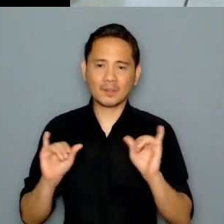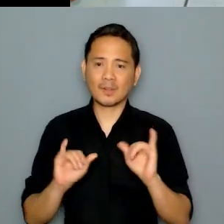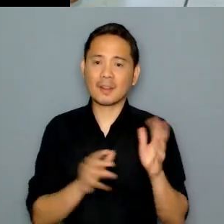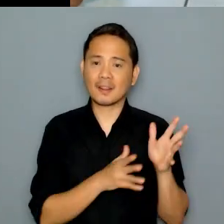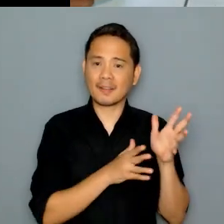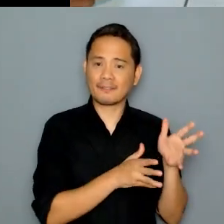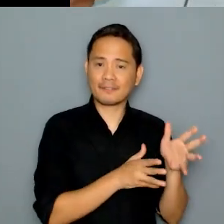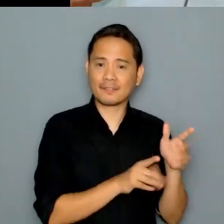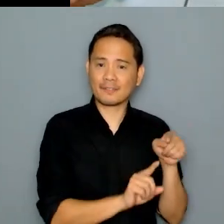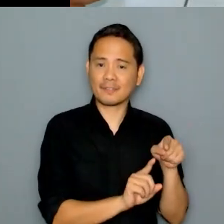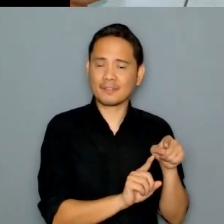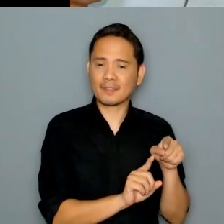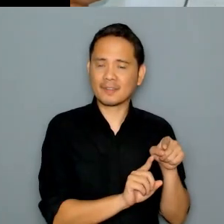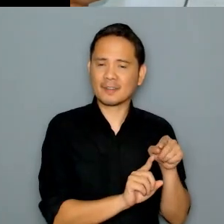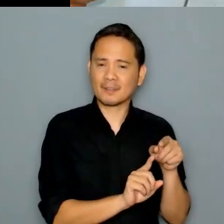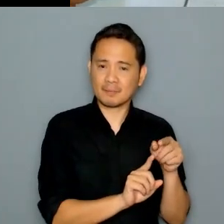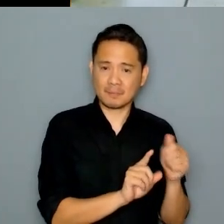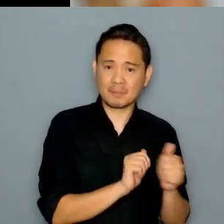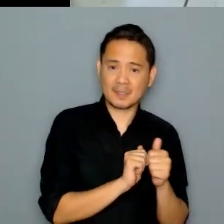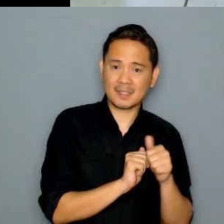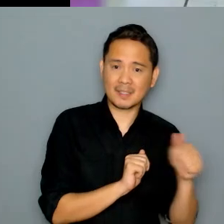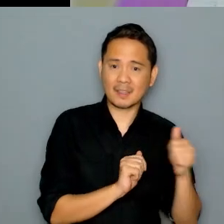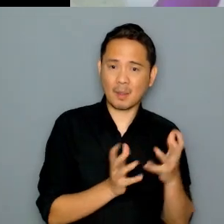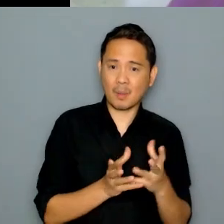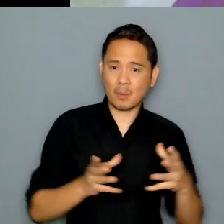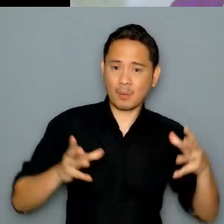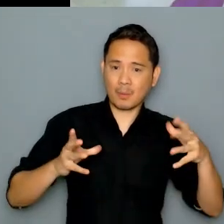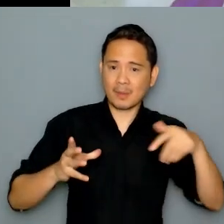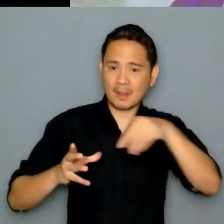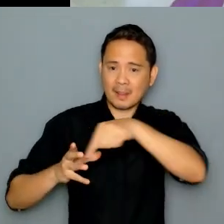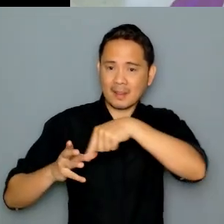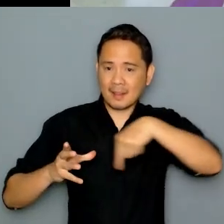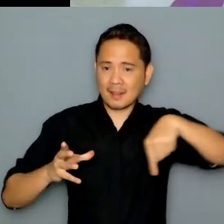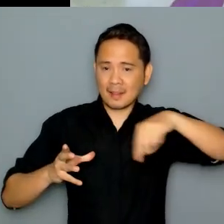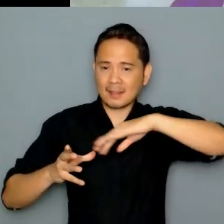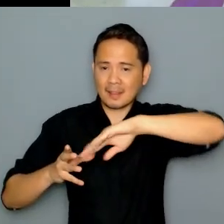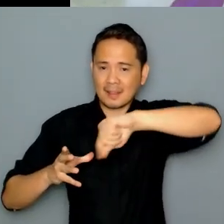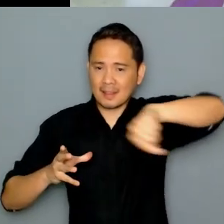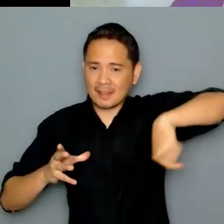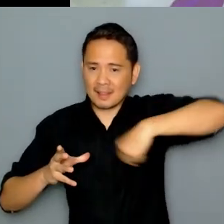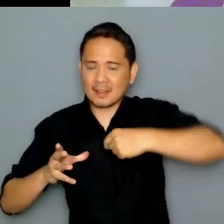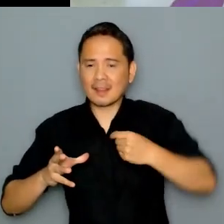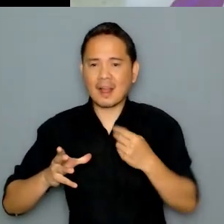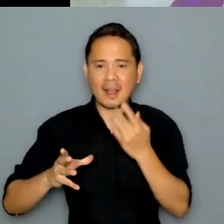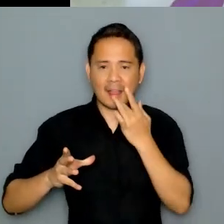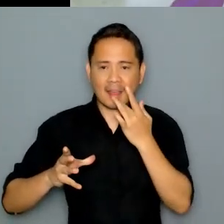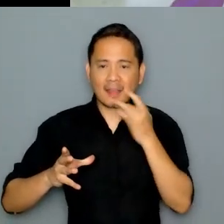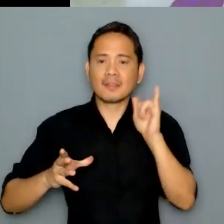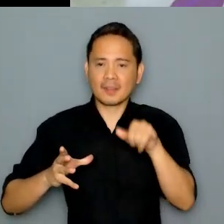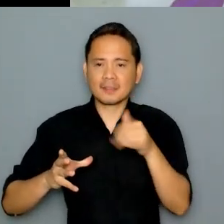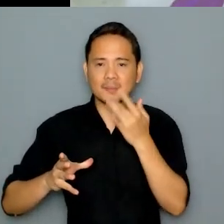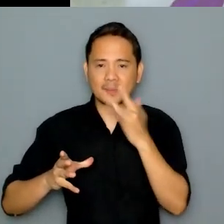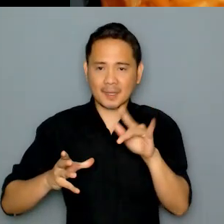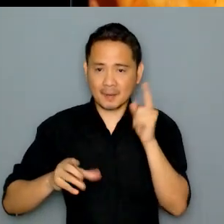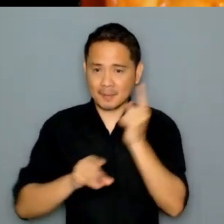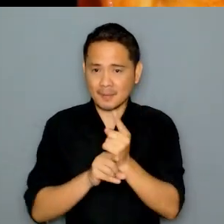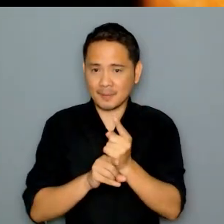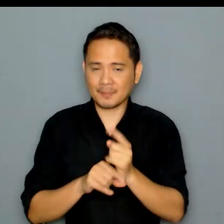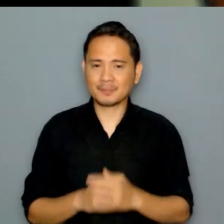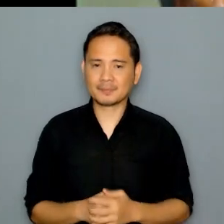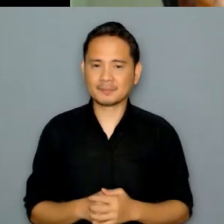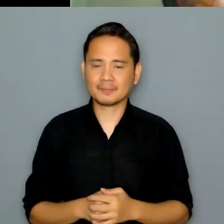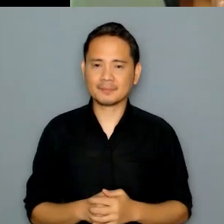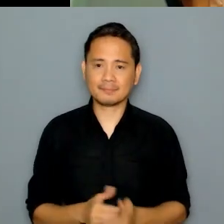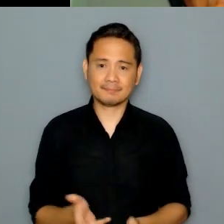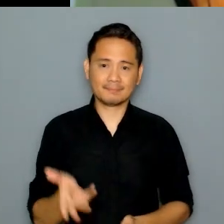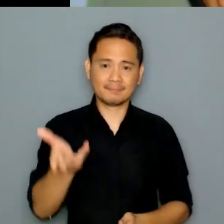leftover. Yung mga nasa tabi ng kawali. Yun ang tinitikman ko dyan. Kasi yun ang masarap, di ba? So yan nga po